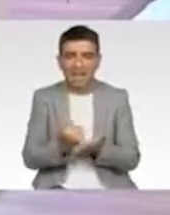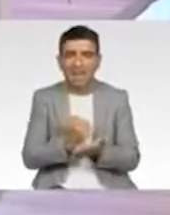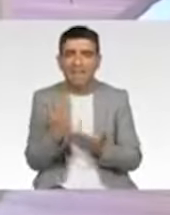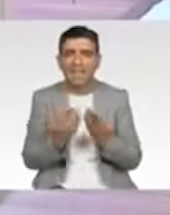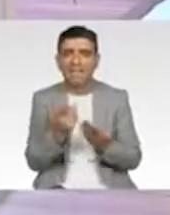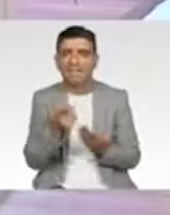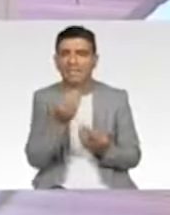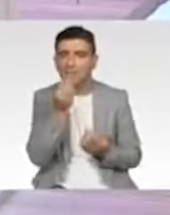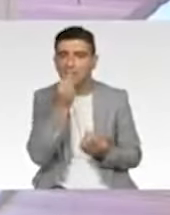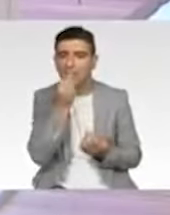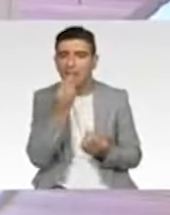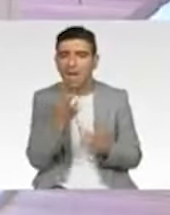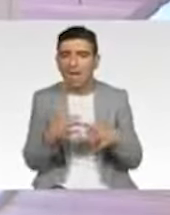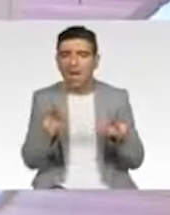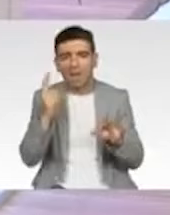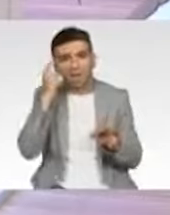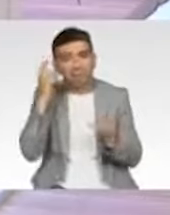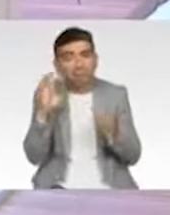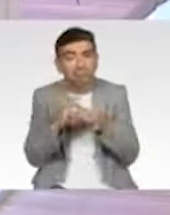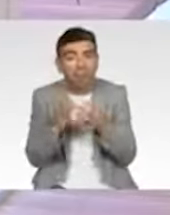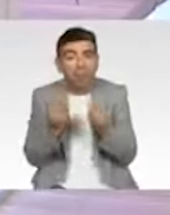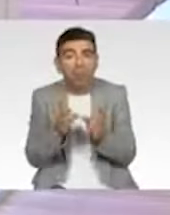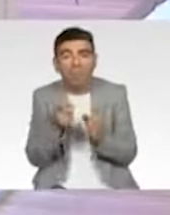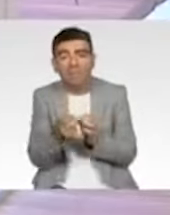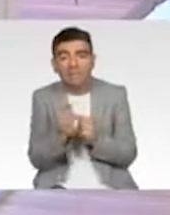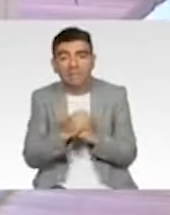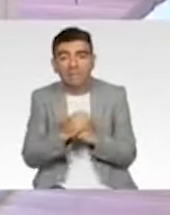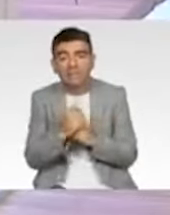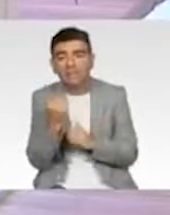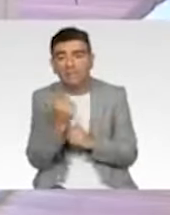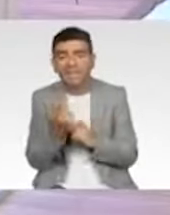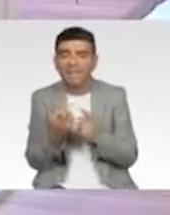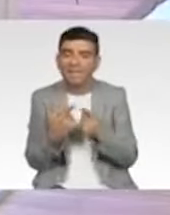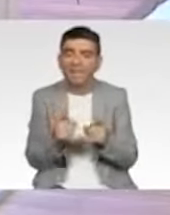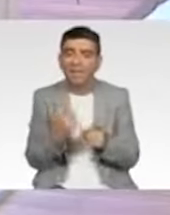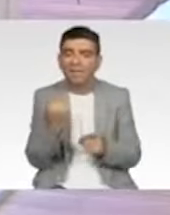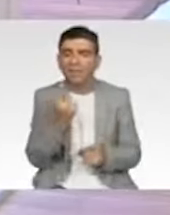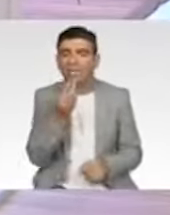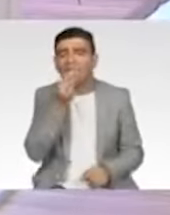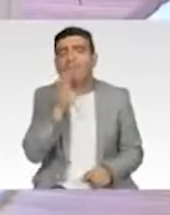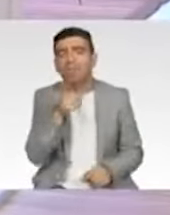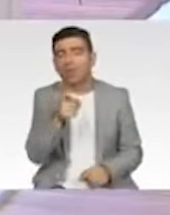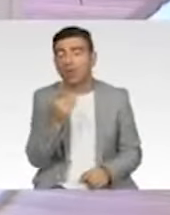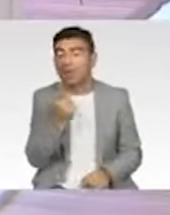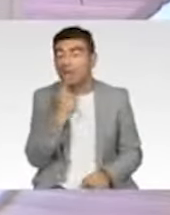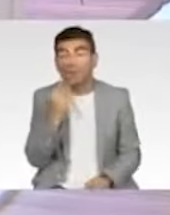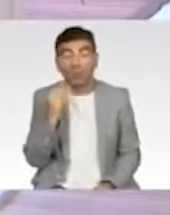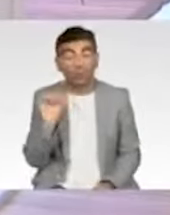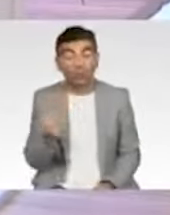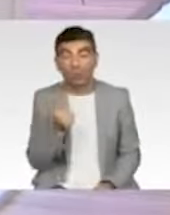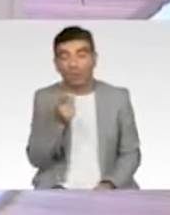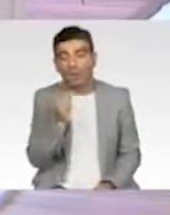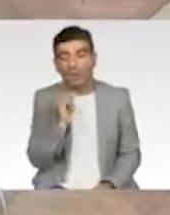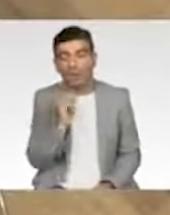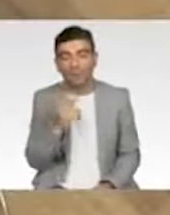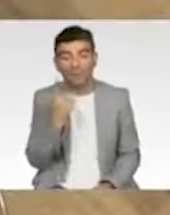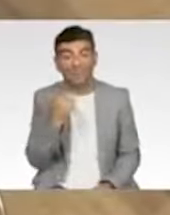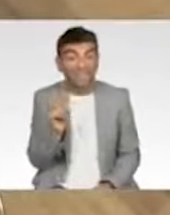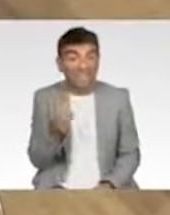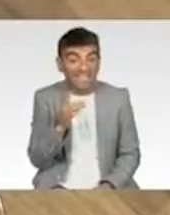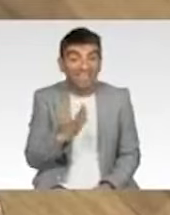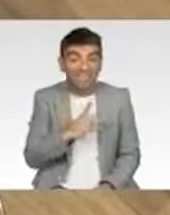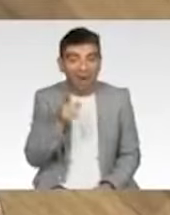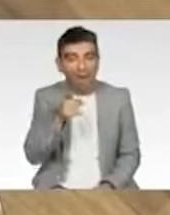böyle hani bir şey yapamadım. Kafamda bağdaştıramadım ama Fadile diyor ki bir daha başka bir şey yemeyeceksin abi diyor. Gerçekten ben fırsatınız varsa